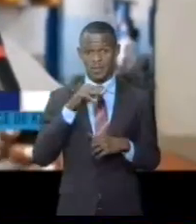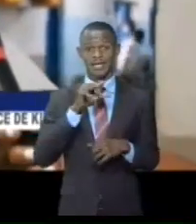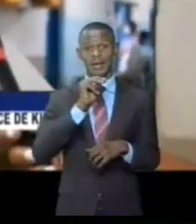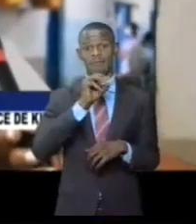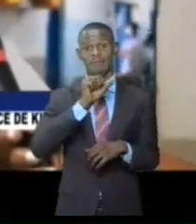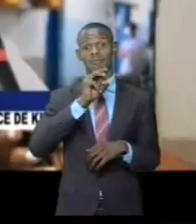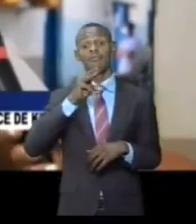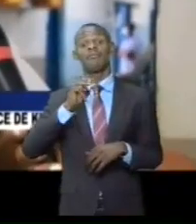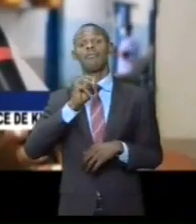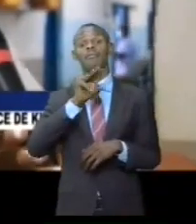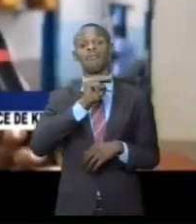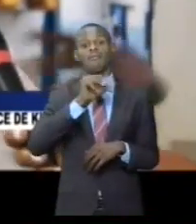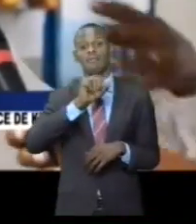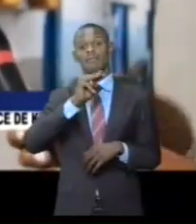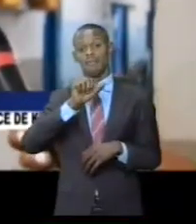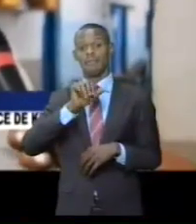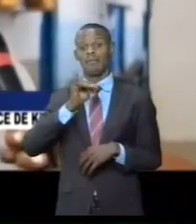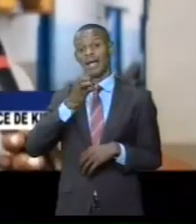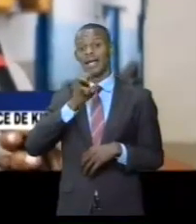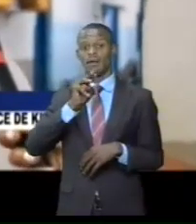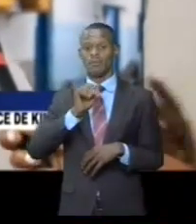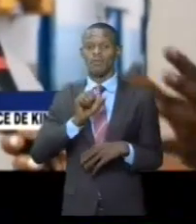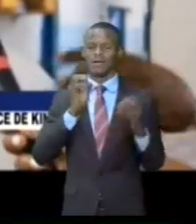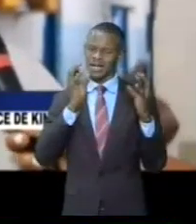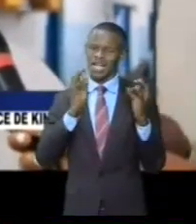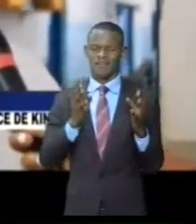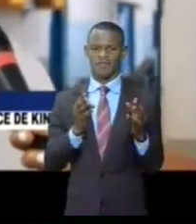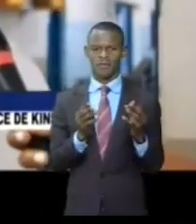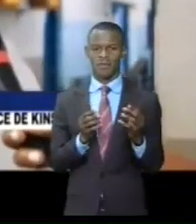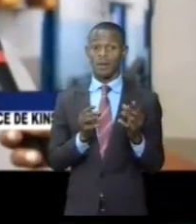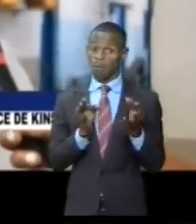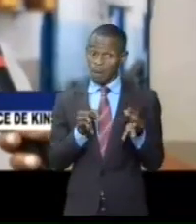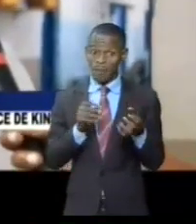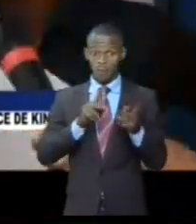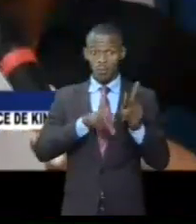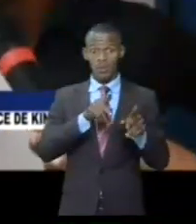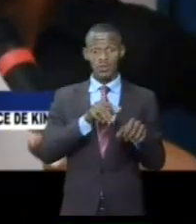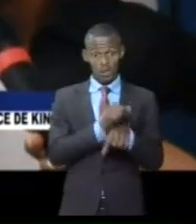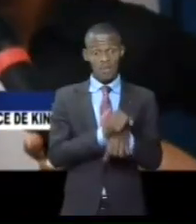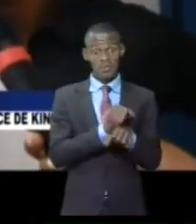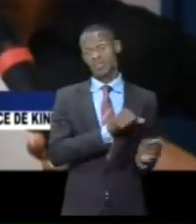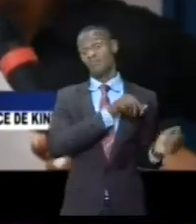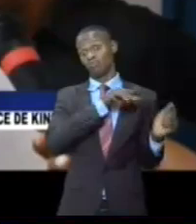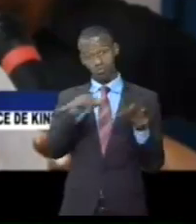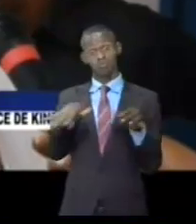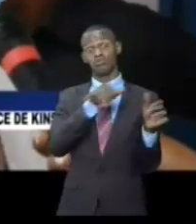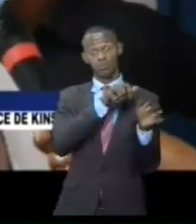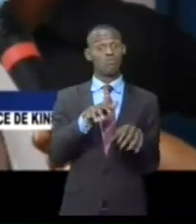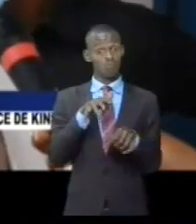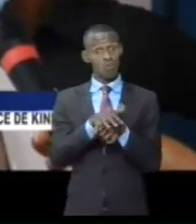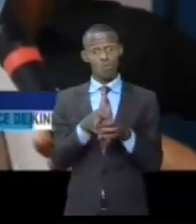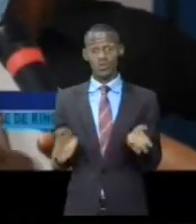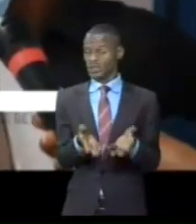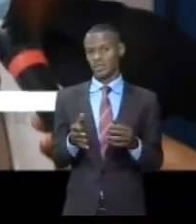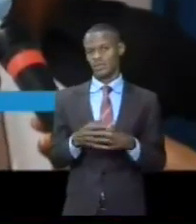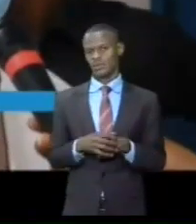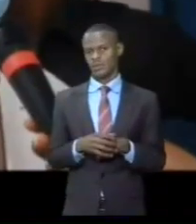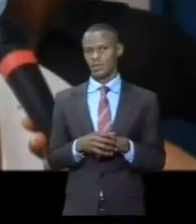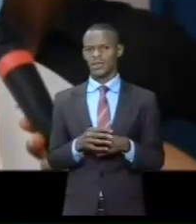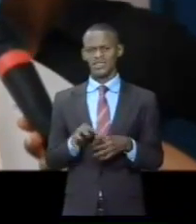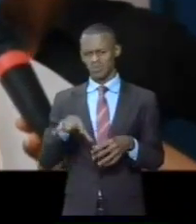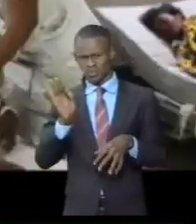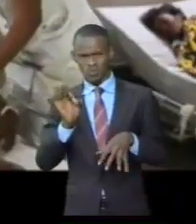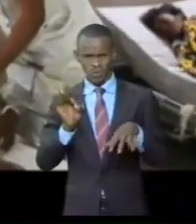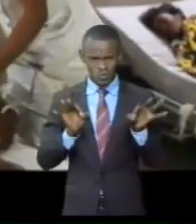a besoin de nous et fait attention à nous et nous en sommes conscients. Il n'y a pas un traitement pour les nantis, il n'y a pas un traitement pour